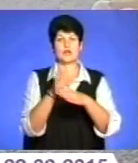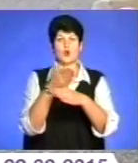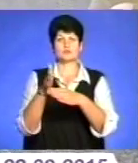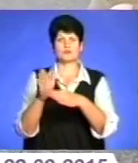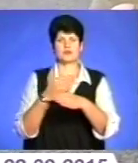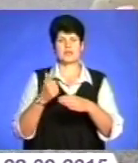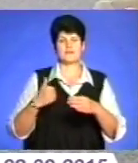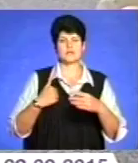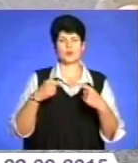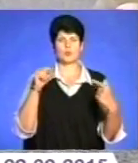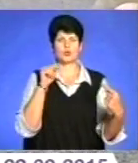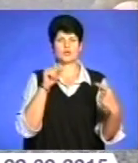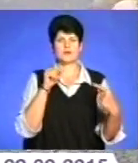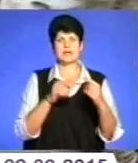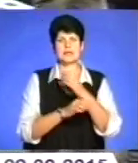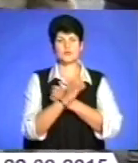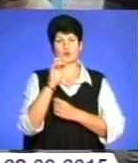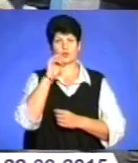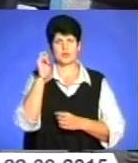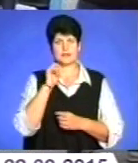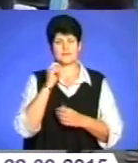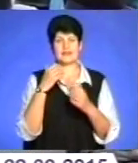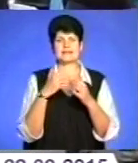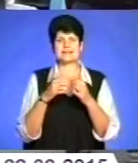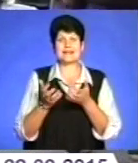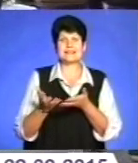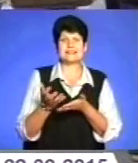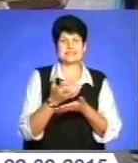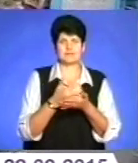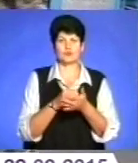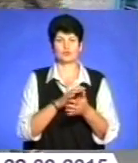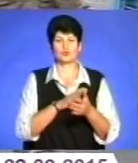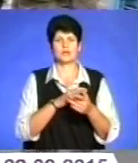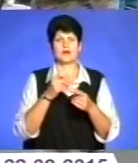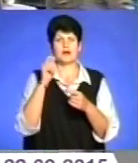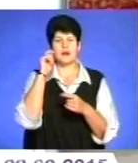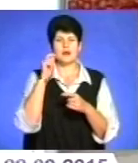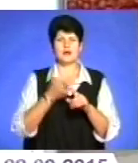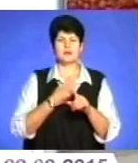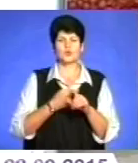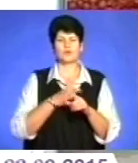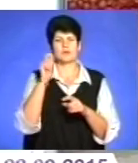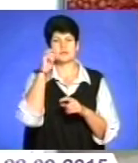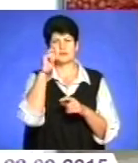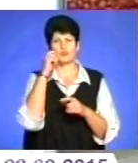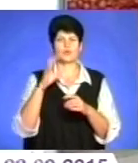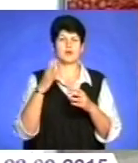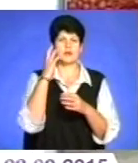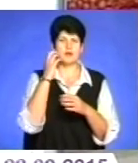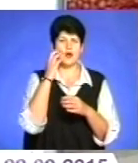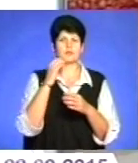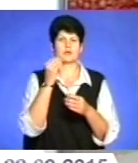військового протистояння на сході України. Серед зібраного – картопля, цибуля, яблука, консерви, чай, кава,